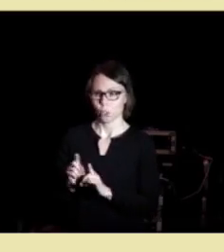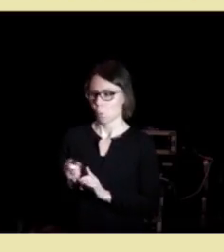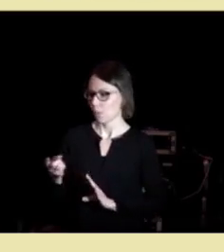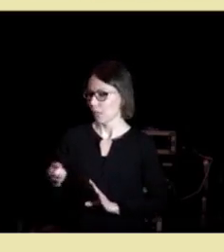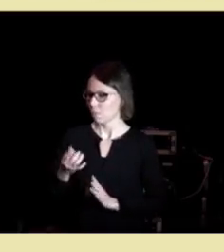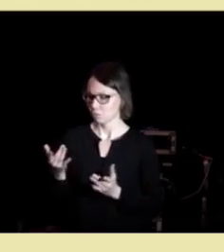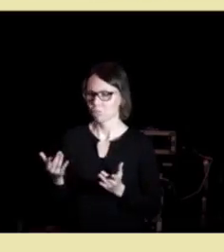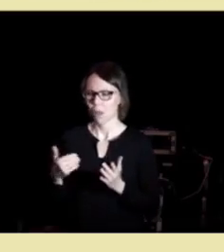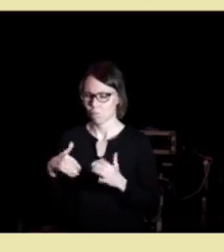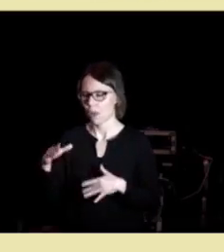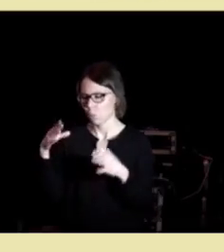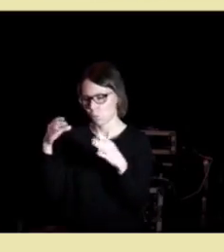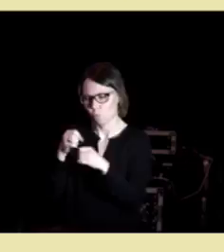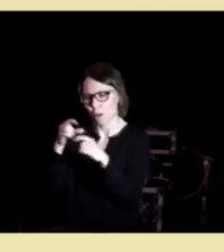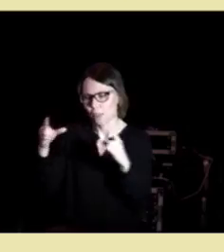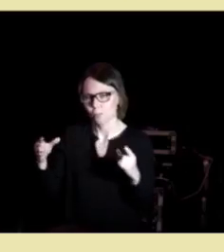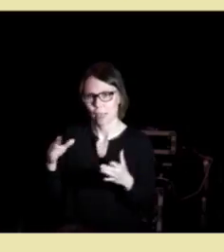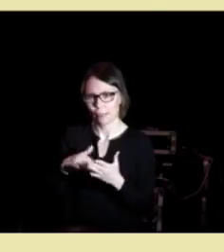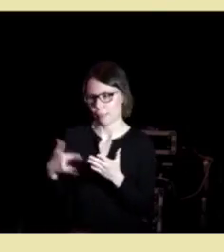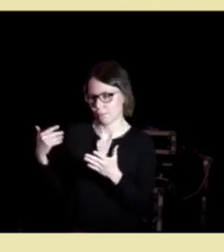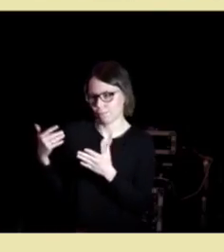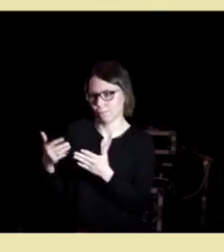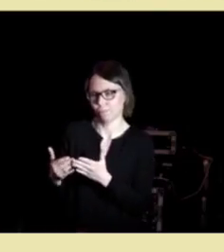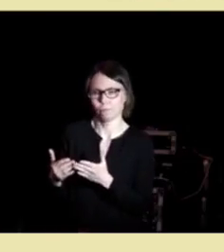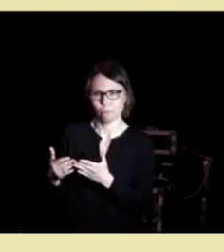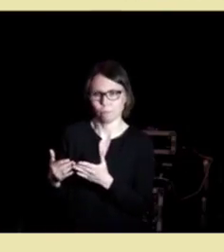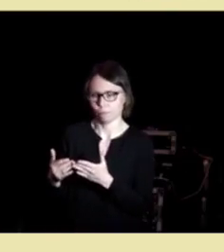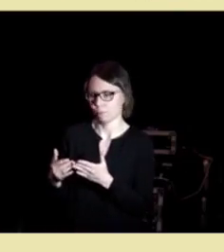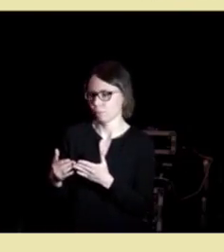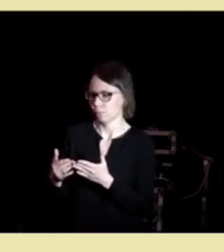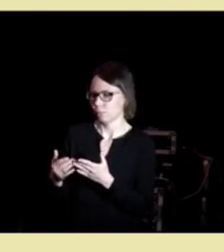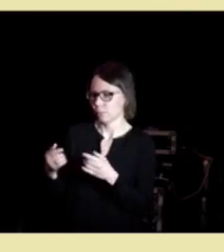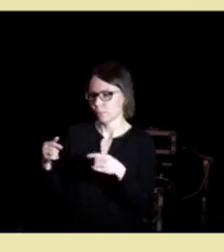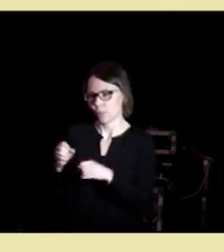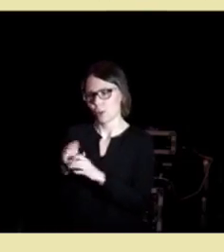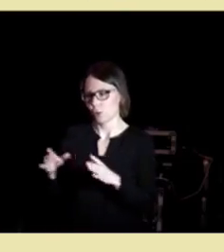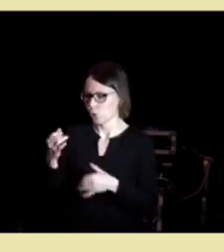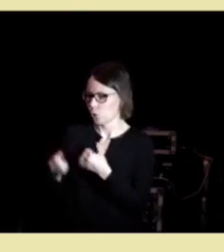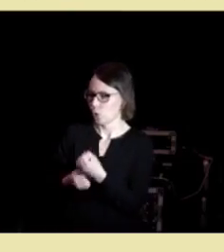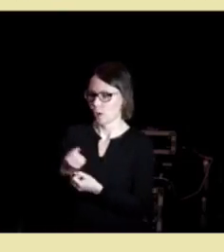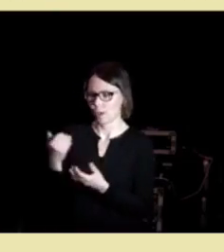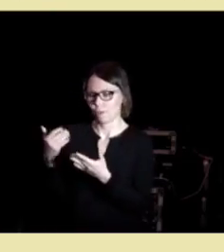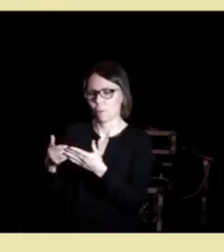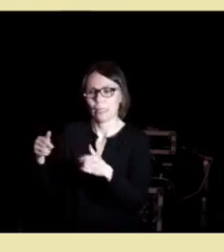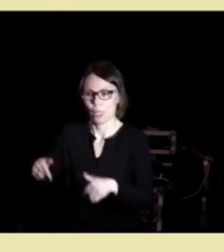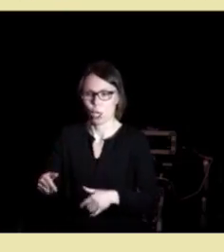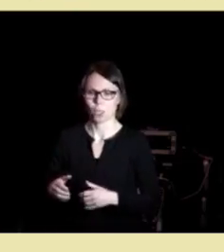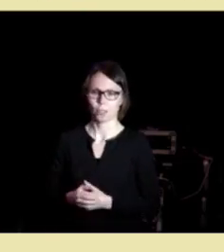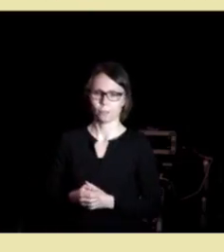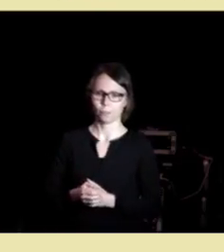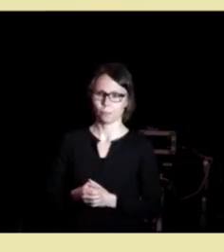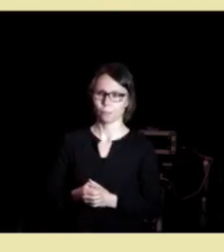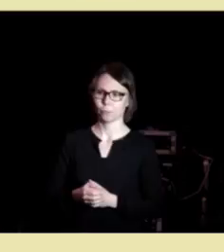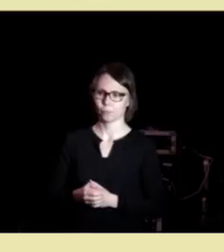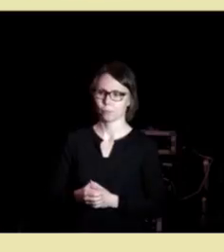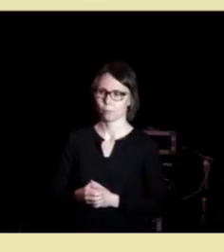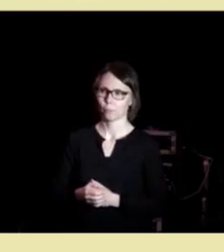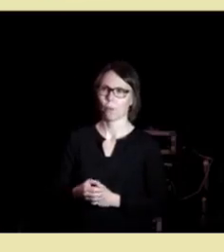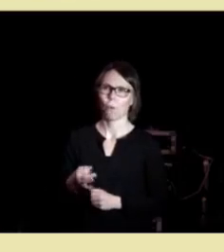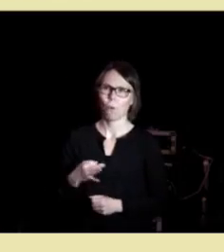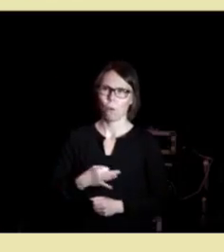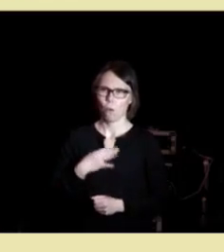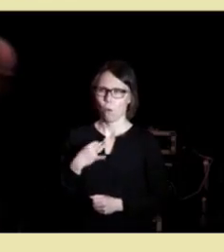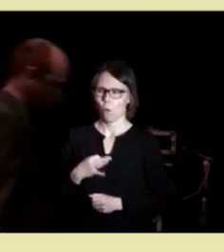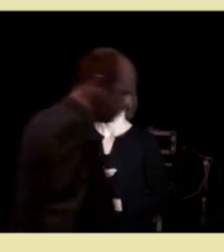krever mye mer oppmerksomhet enn det vi har vært i stand til å løfte frem til i dag. Vi håper